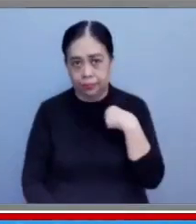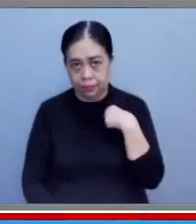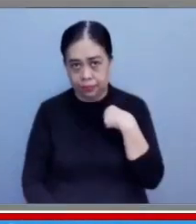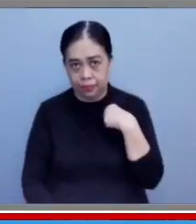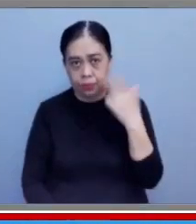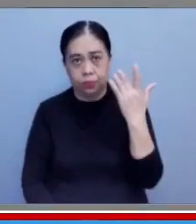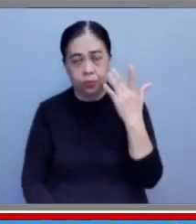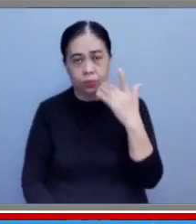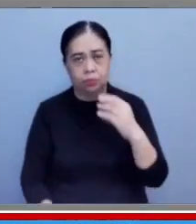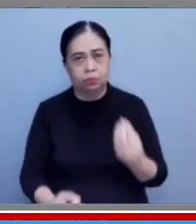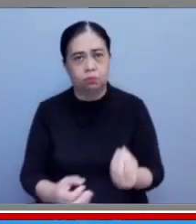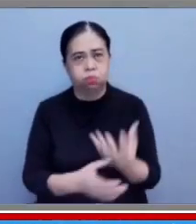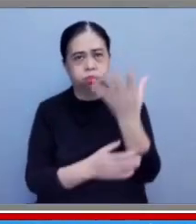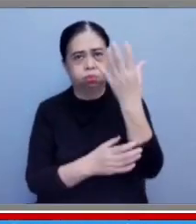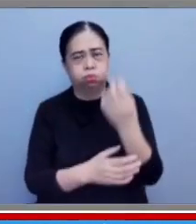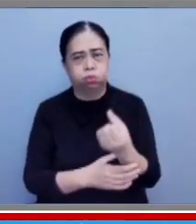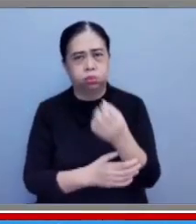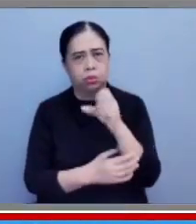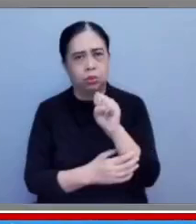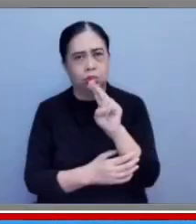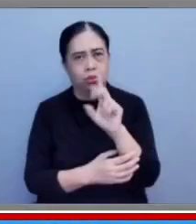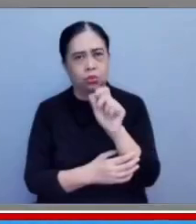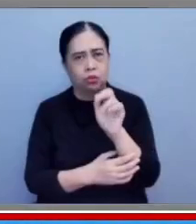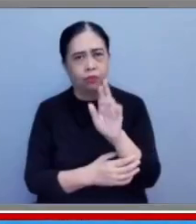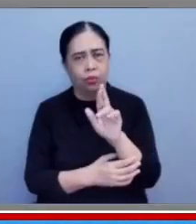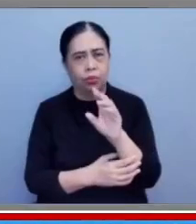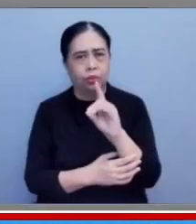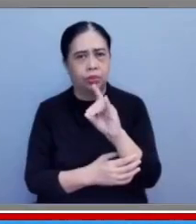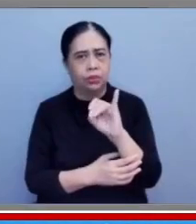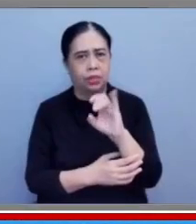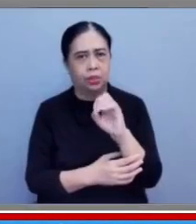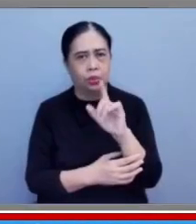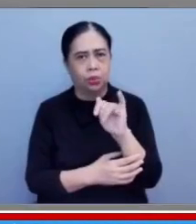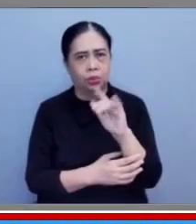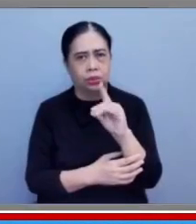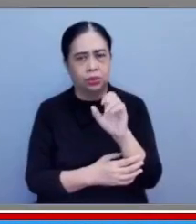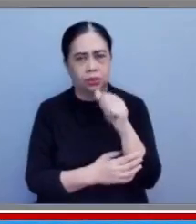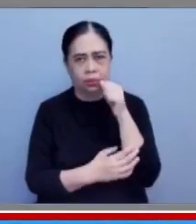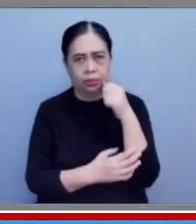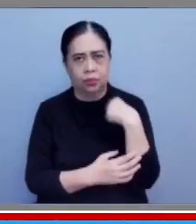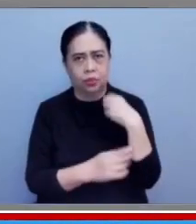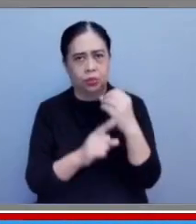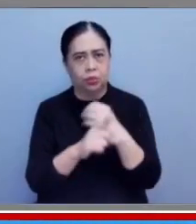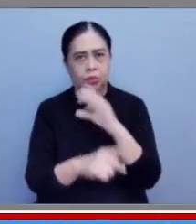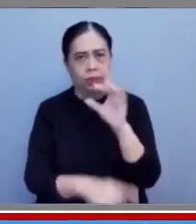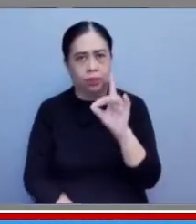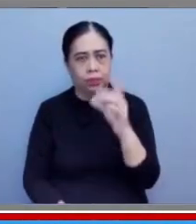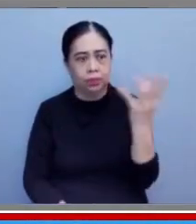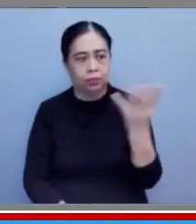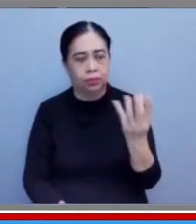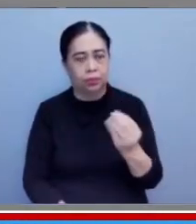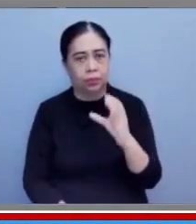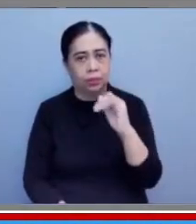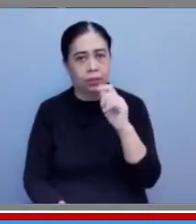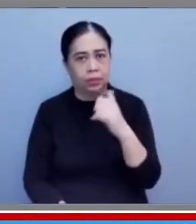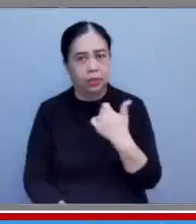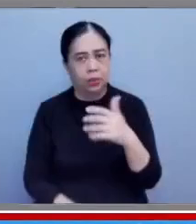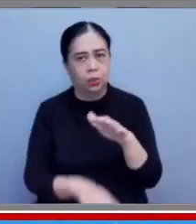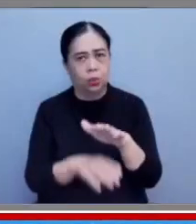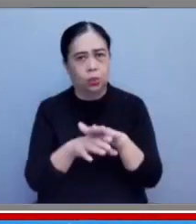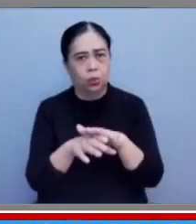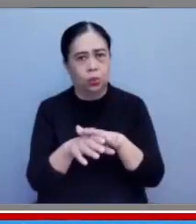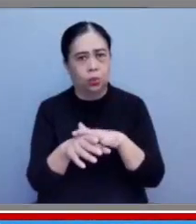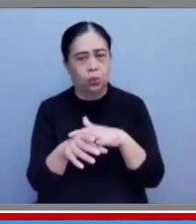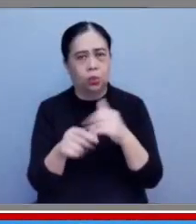huga ng sulfur dioxide ng Bulkang Taal Kahapon nga yan October 8 sa Batangas City mapapansin ang dahan-dahang pagpapatakbo ng